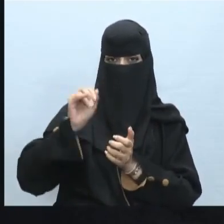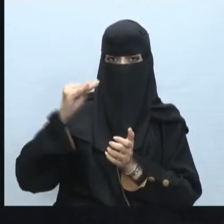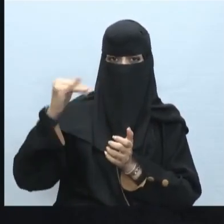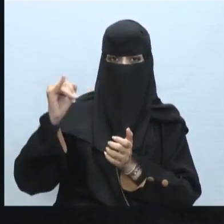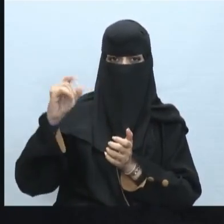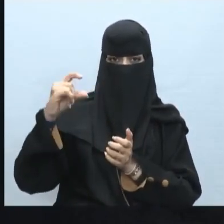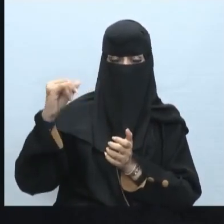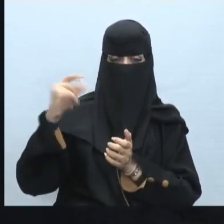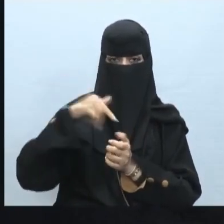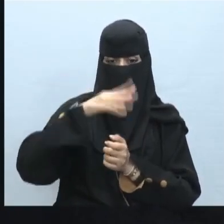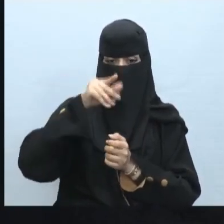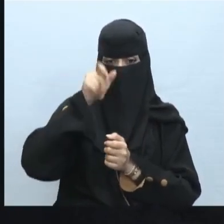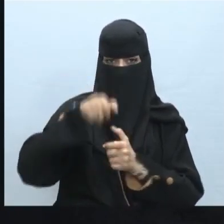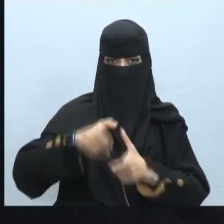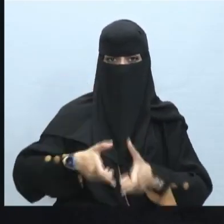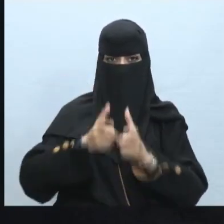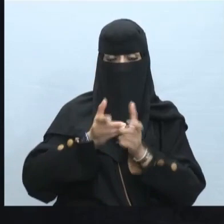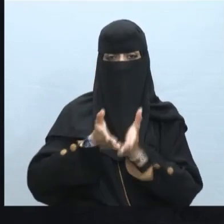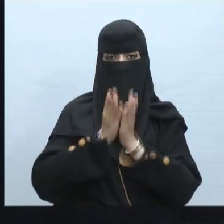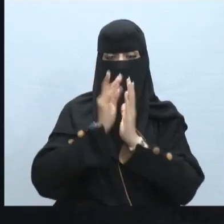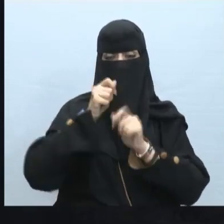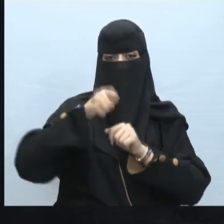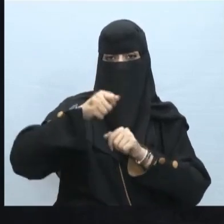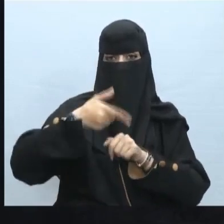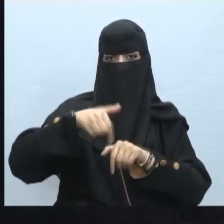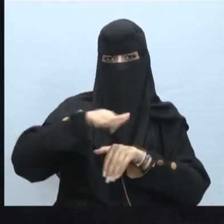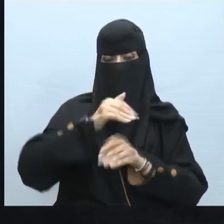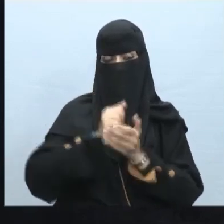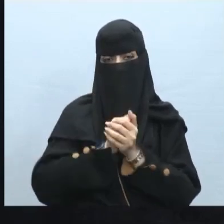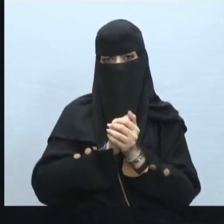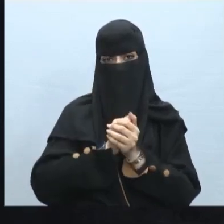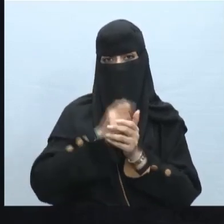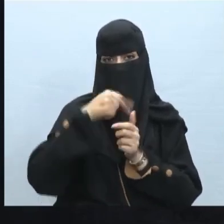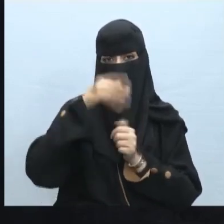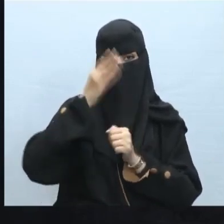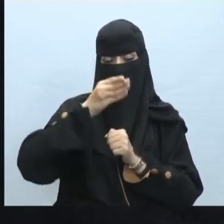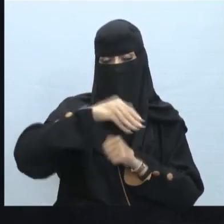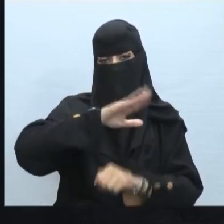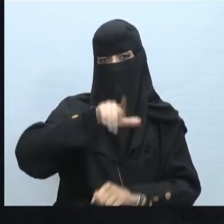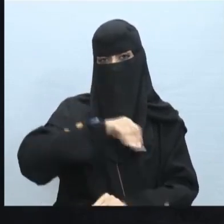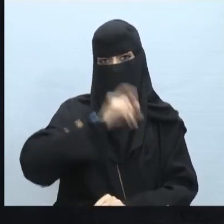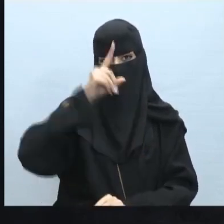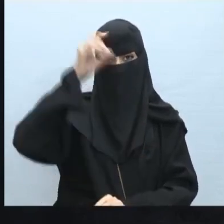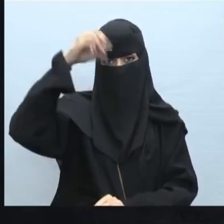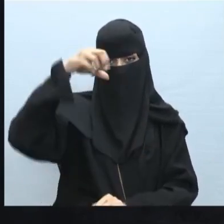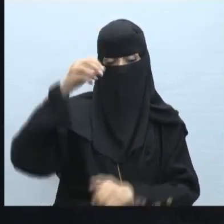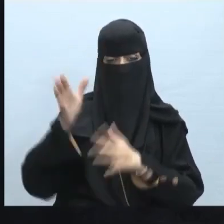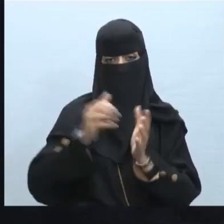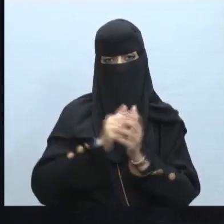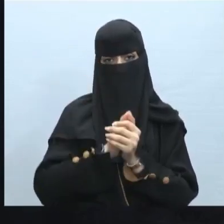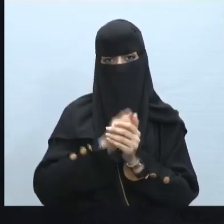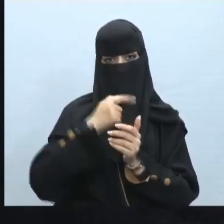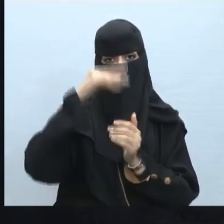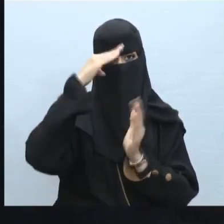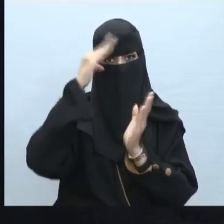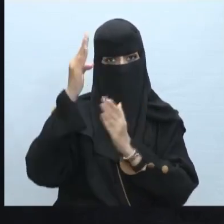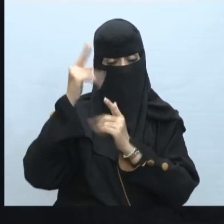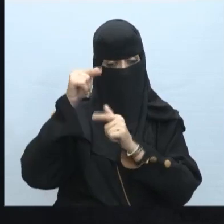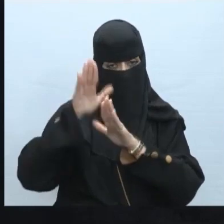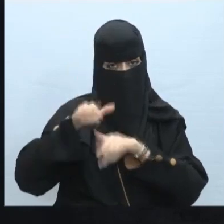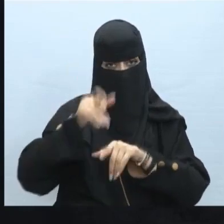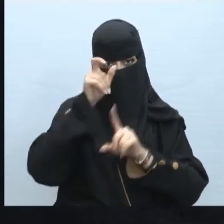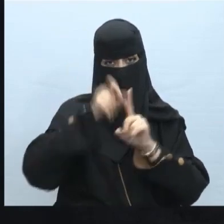عليه وعلى اله وصحبه افضل الصلاه تم التسليم السلام عليكم ورحمه الله وبركاته مرحبا بكم